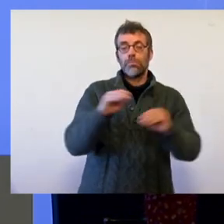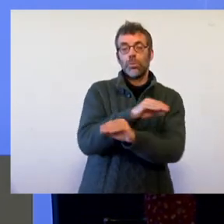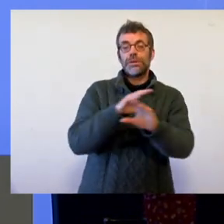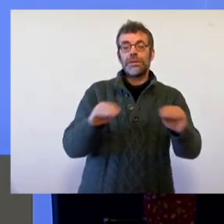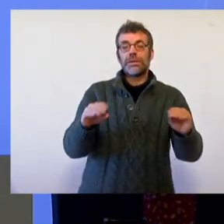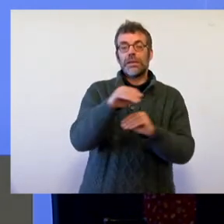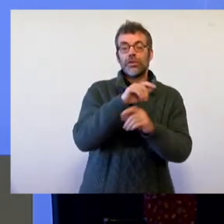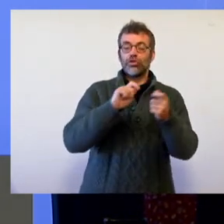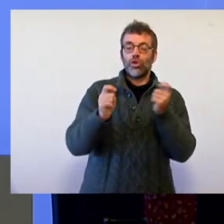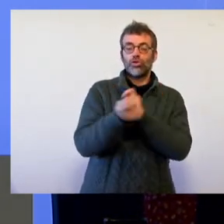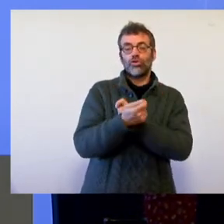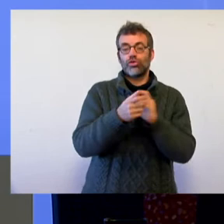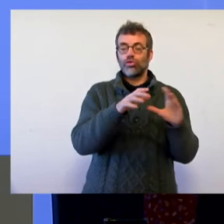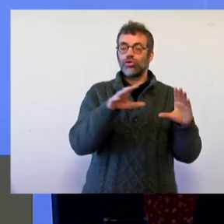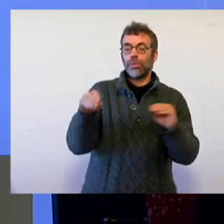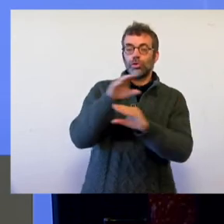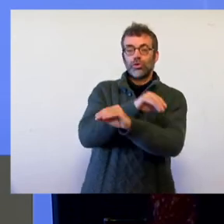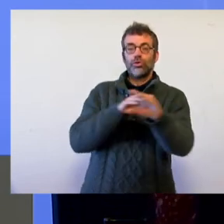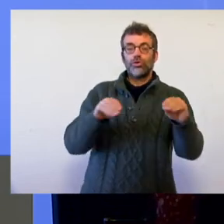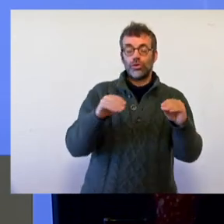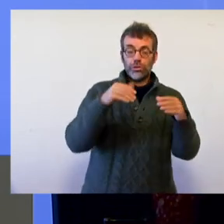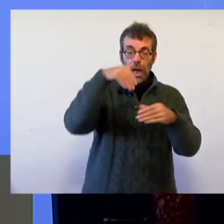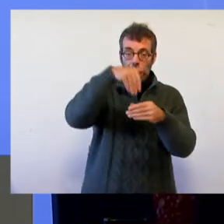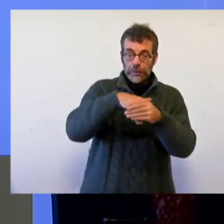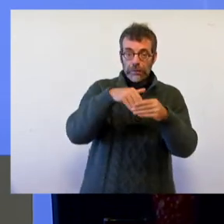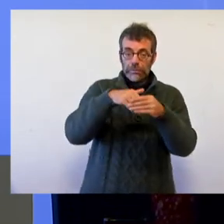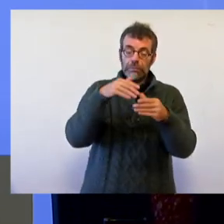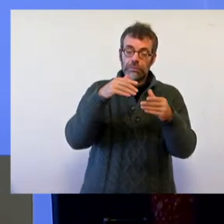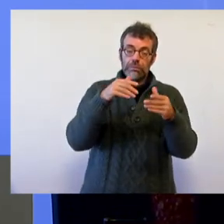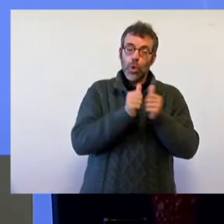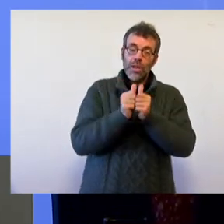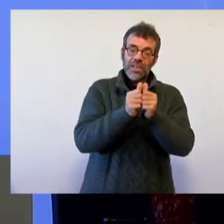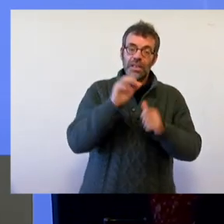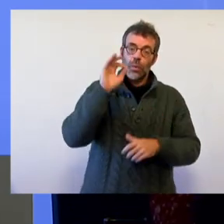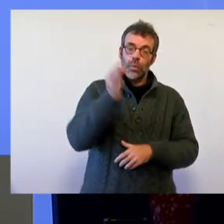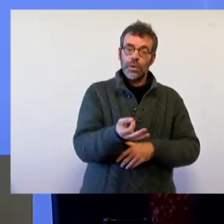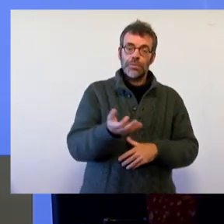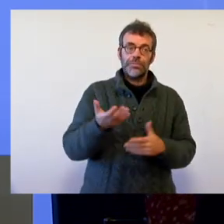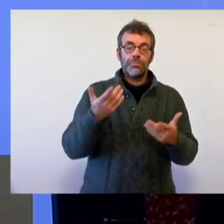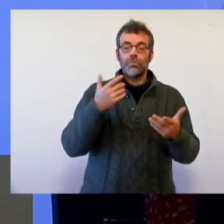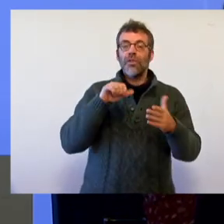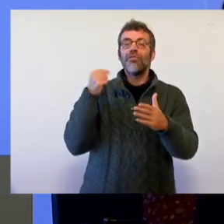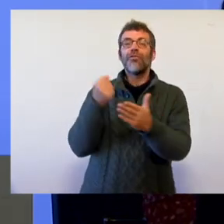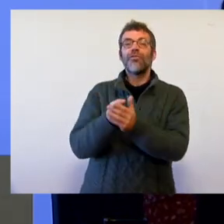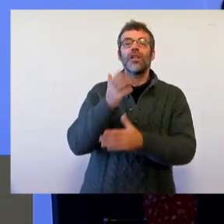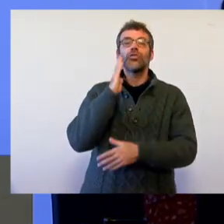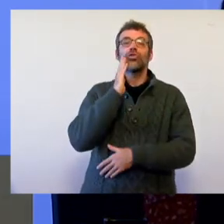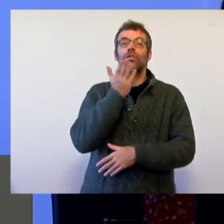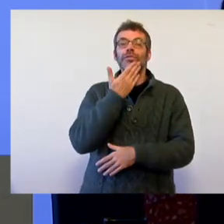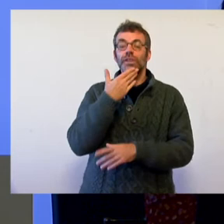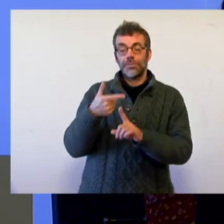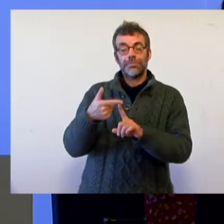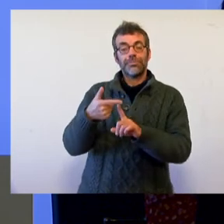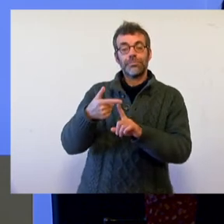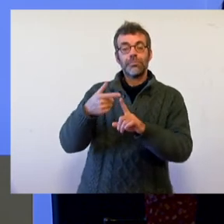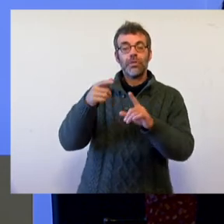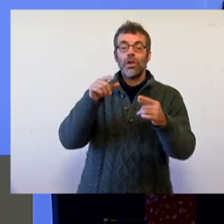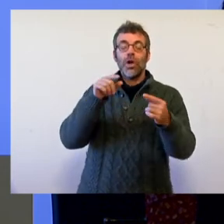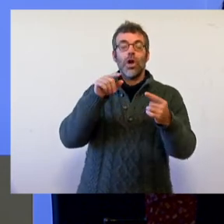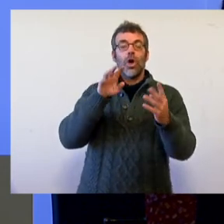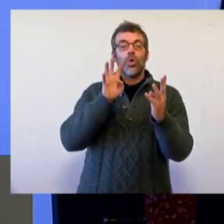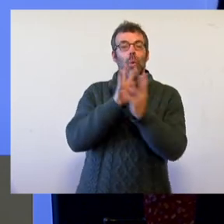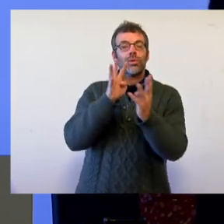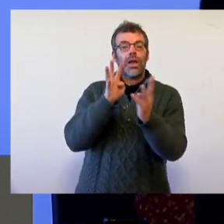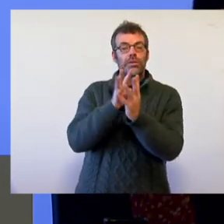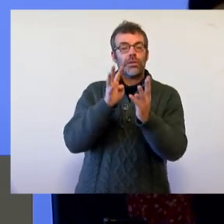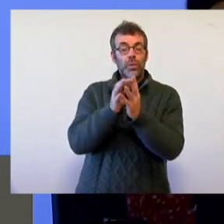et d'ailleurs sur la question des ATSEM, fin janvier, nous aurons les résultats de la concertation et ça fera partie, ce sera